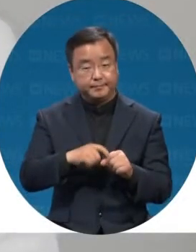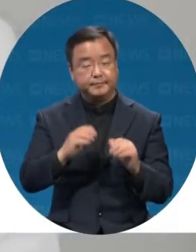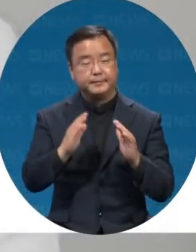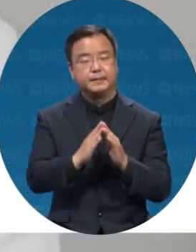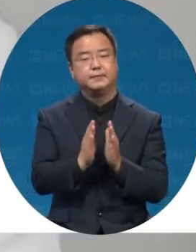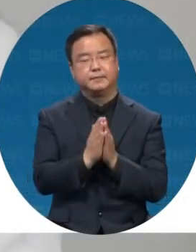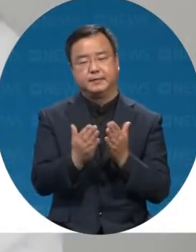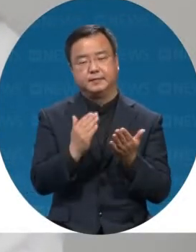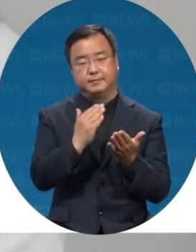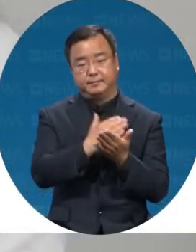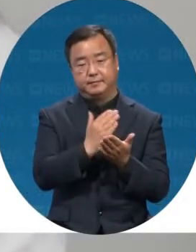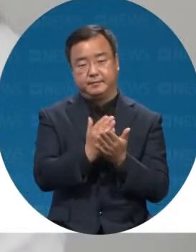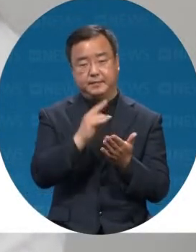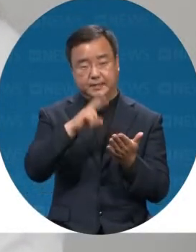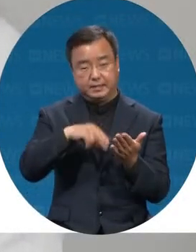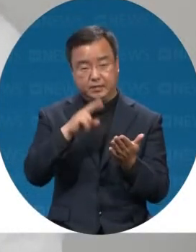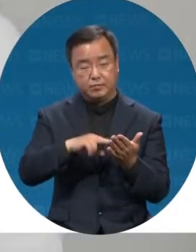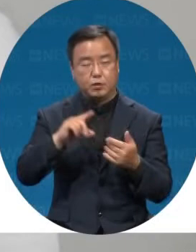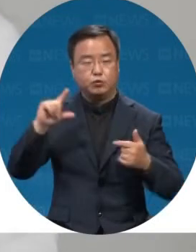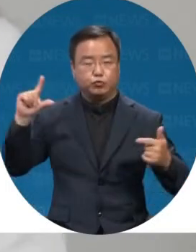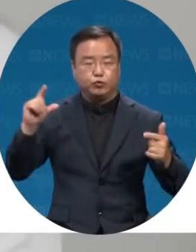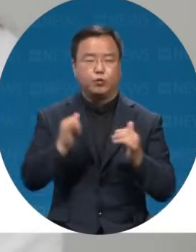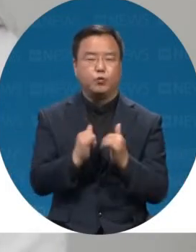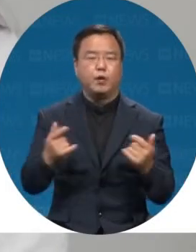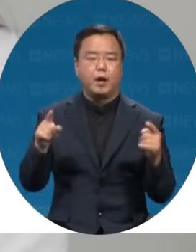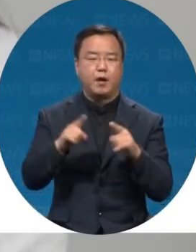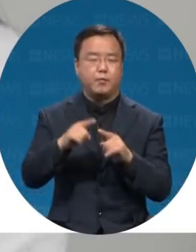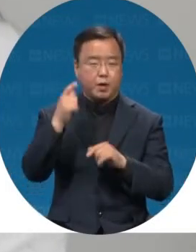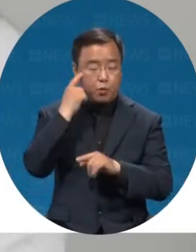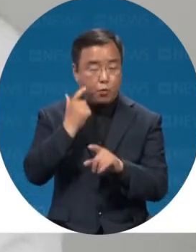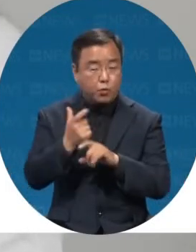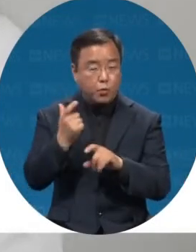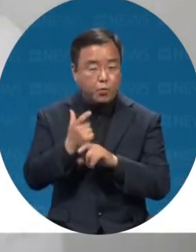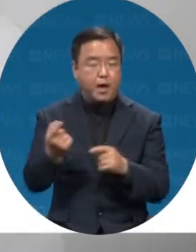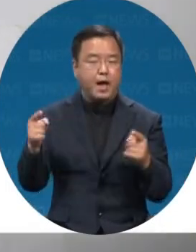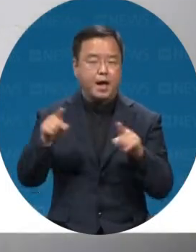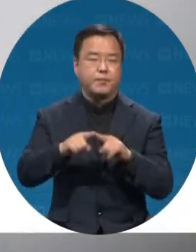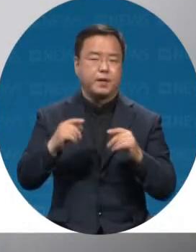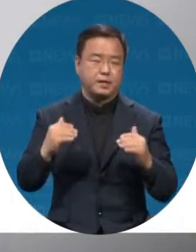읽으면서 그 주인공과 함께 고민해보고 함께